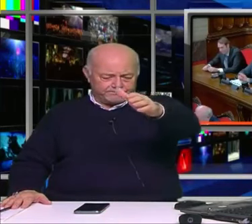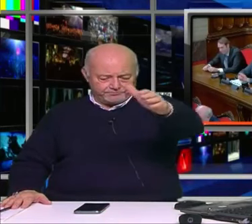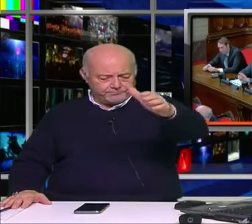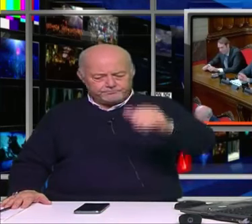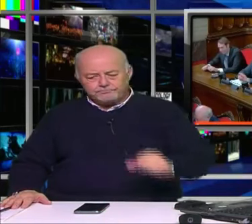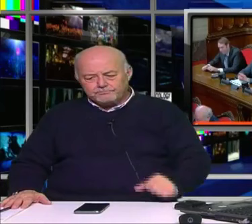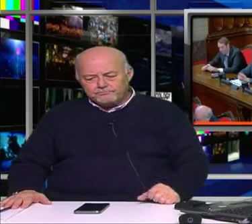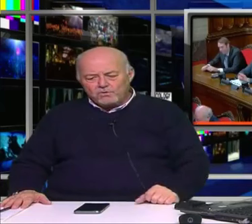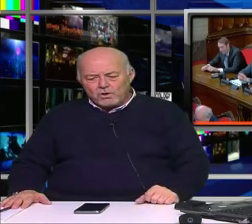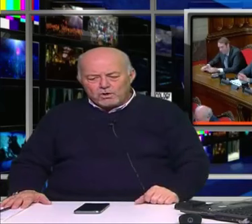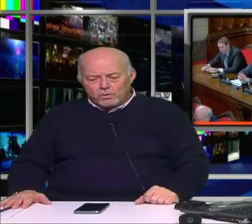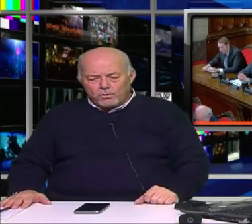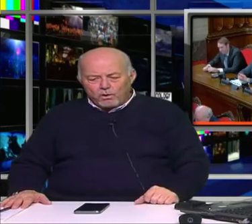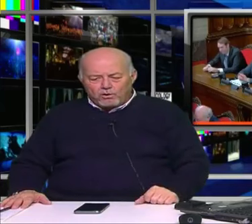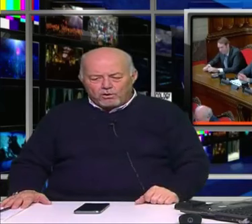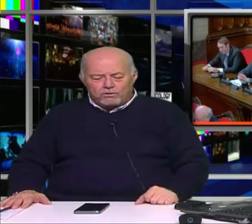questo